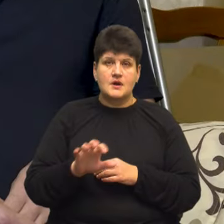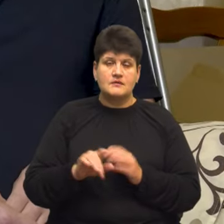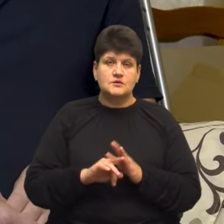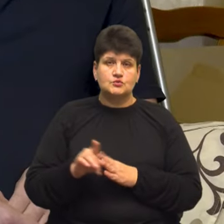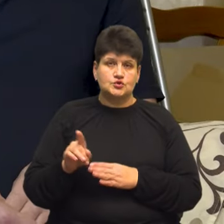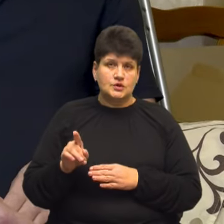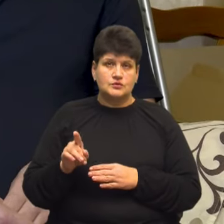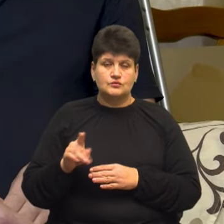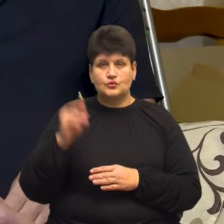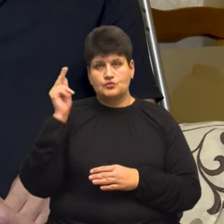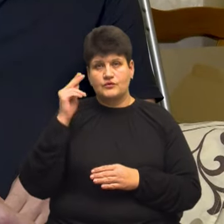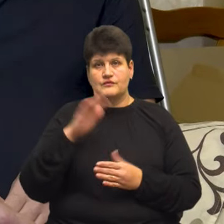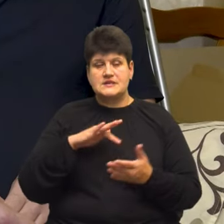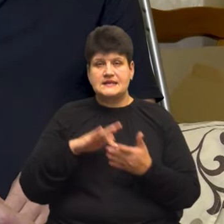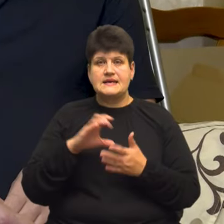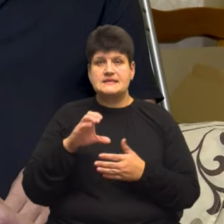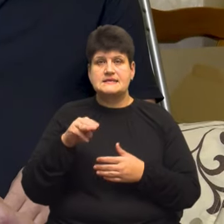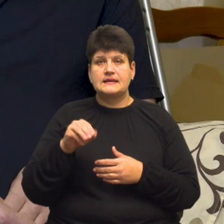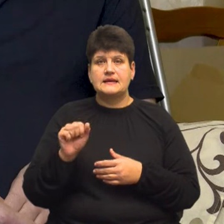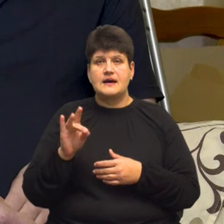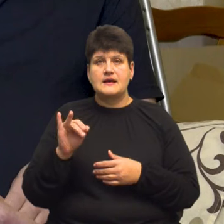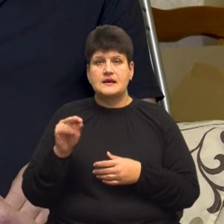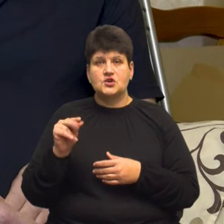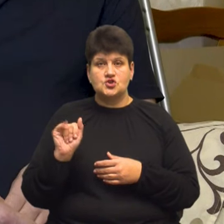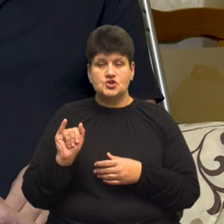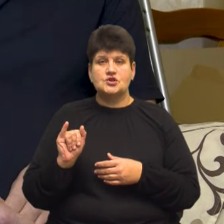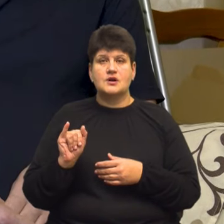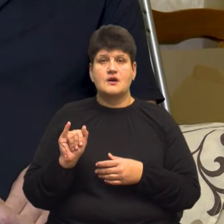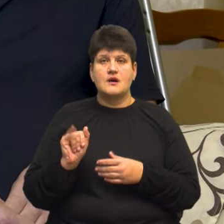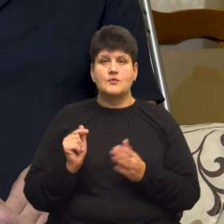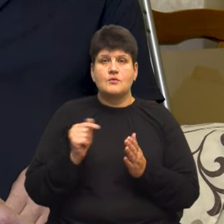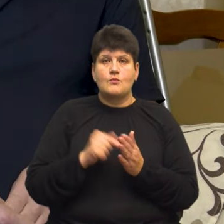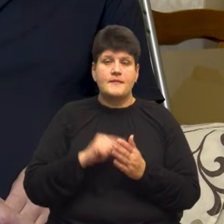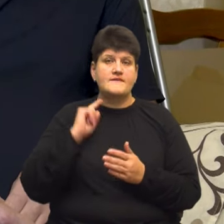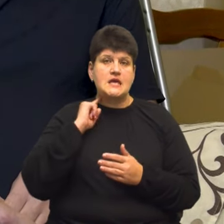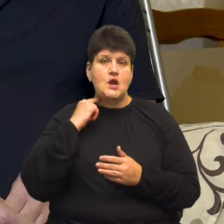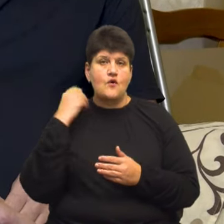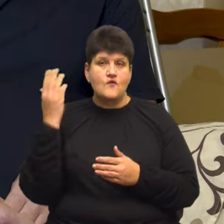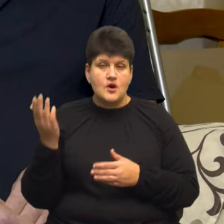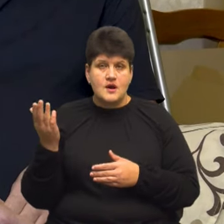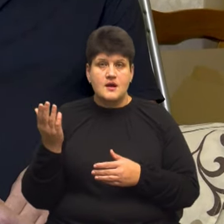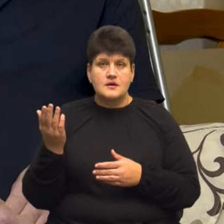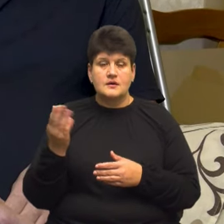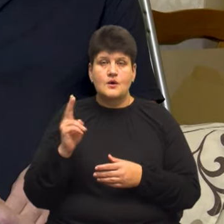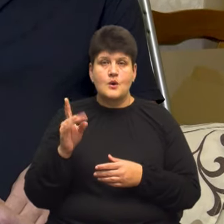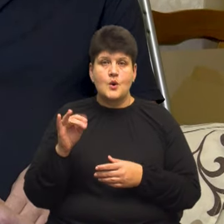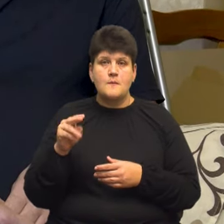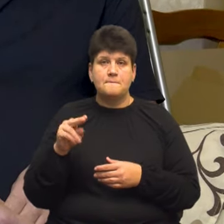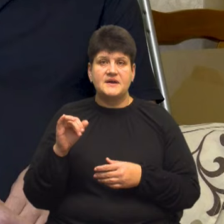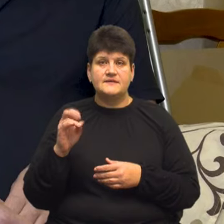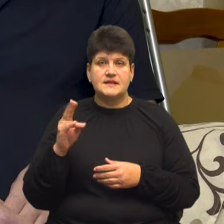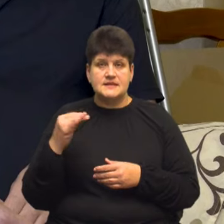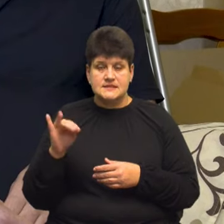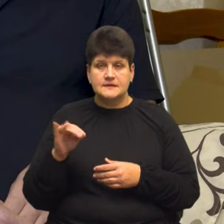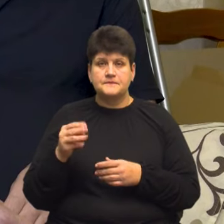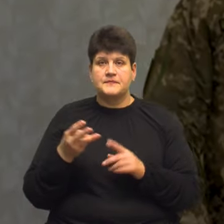в учбовий центр Старичі, а з Старичів я попав в Кіровоград, теперішній Кропивницький, в третій